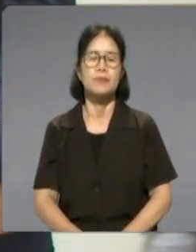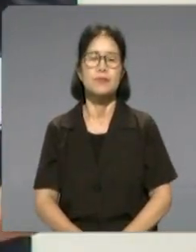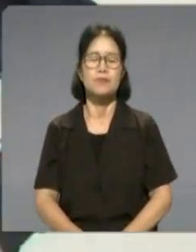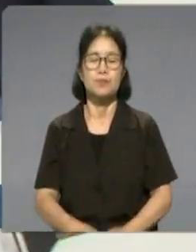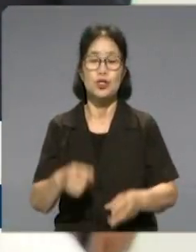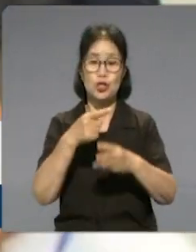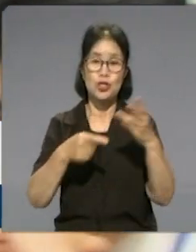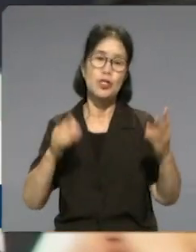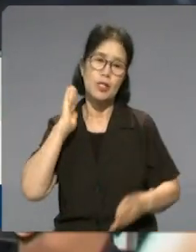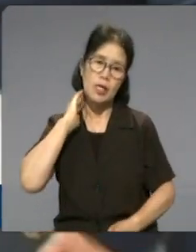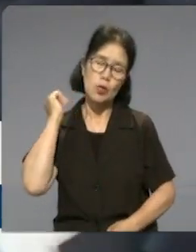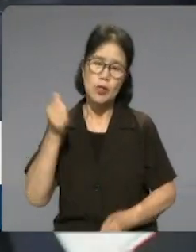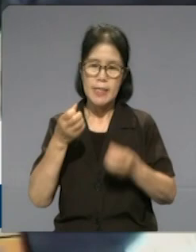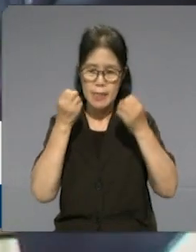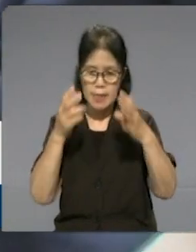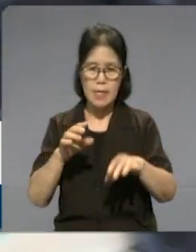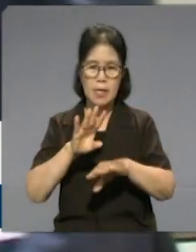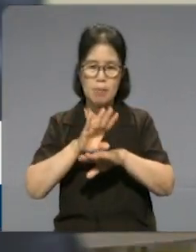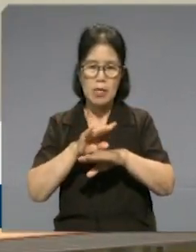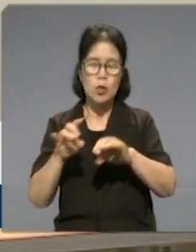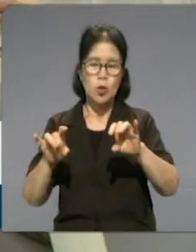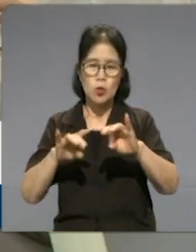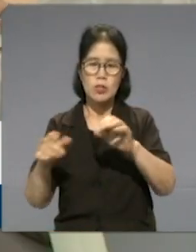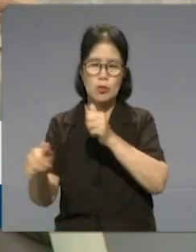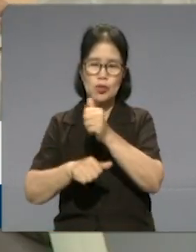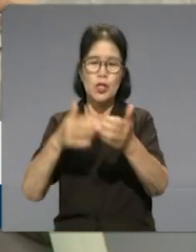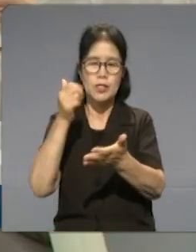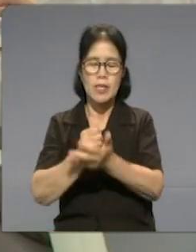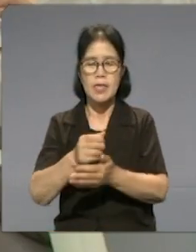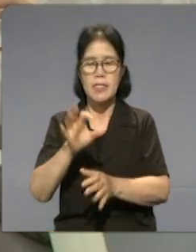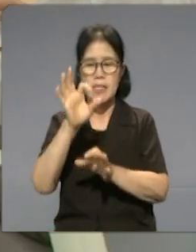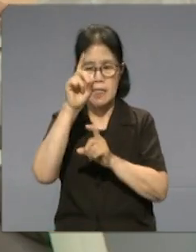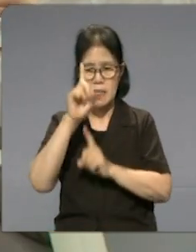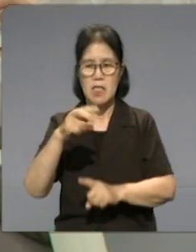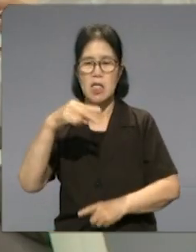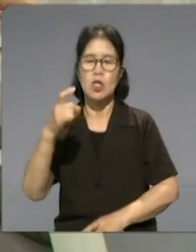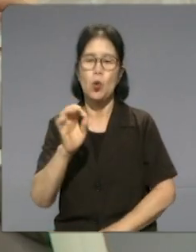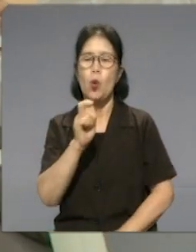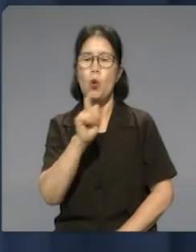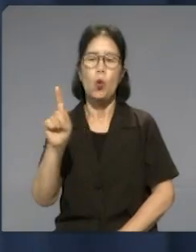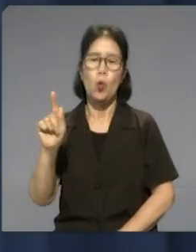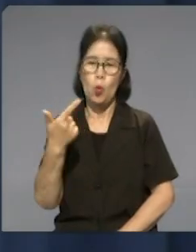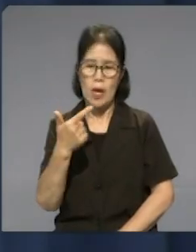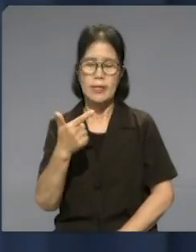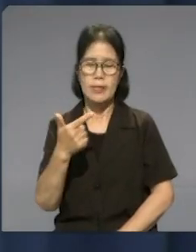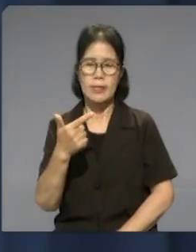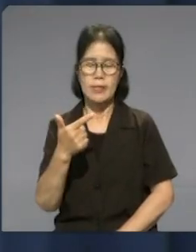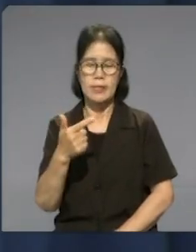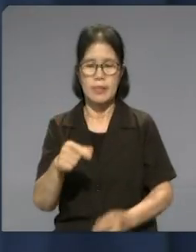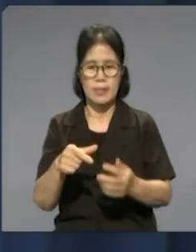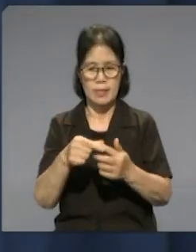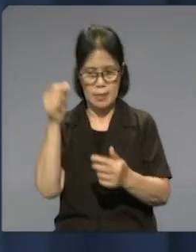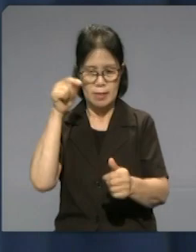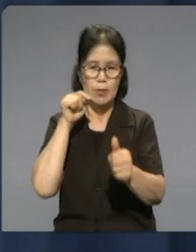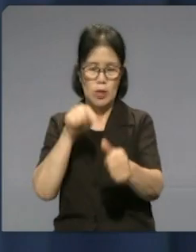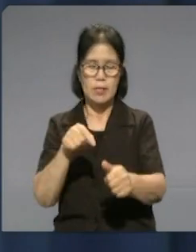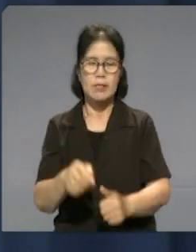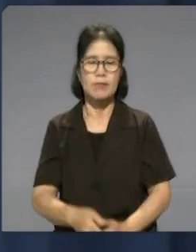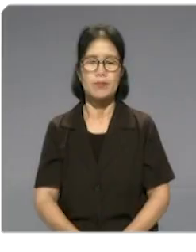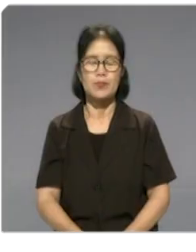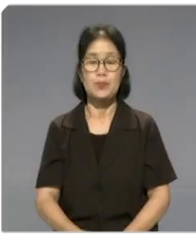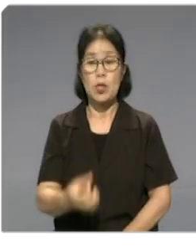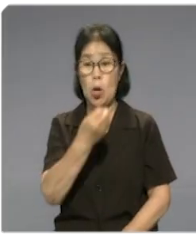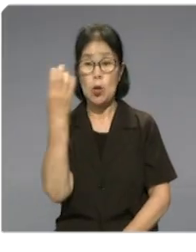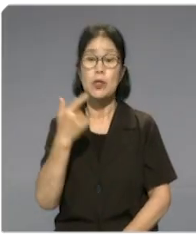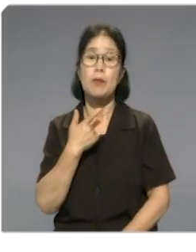윤석열 대통령이 신임 방송통신위원장에 이동관 대통령 대외협력특보를 지명했습니다.